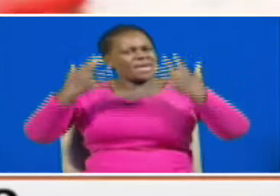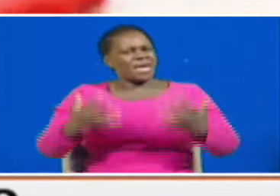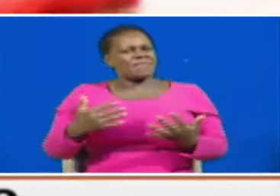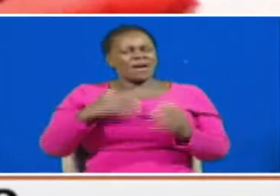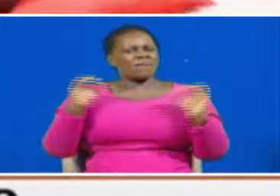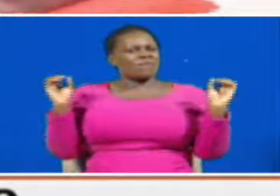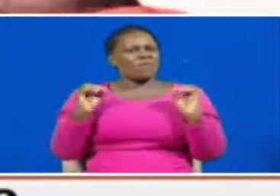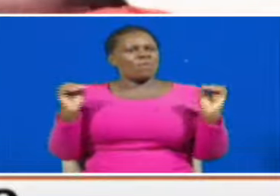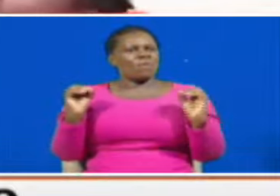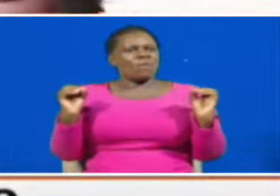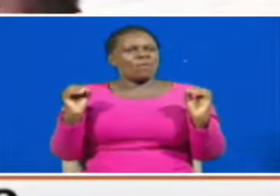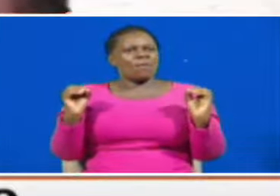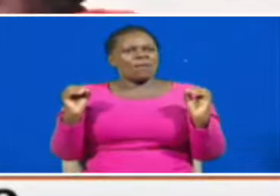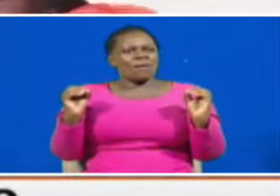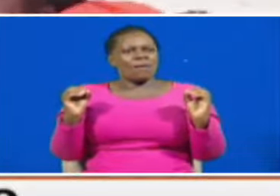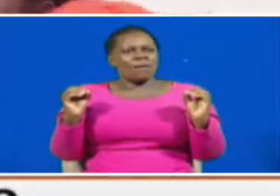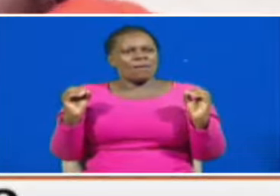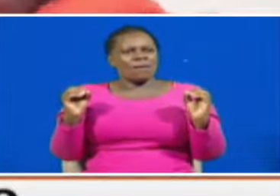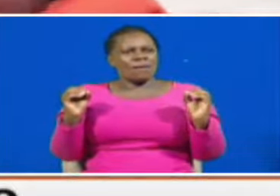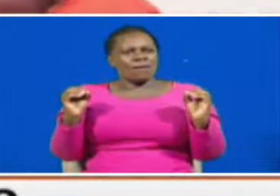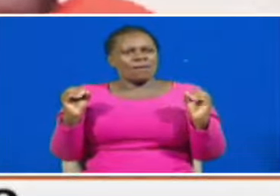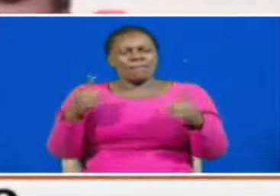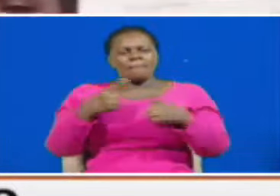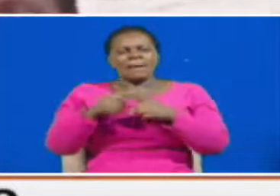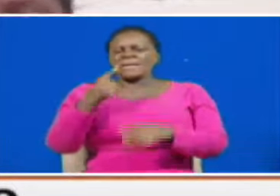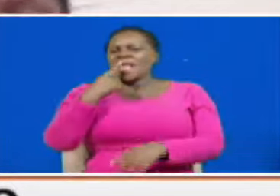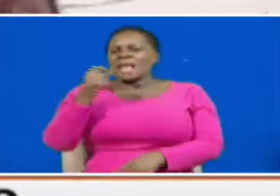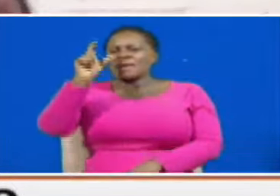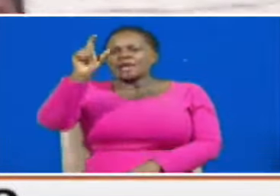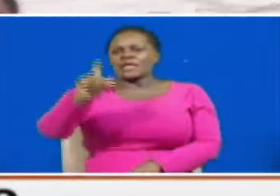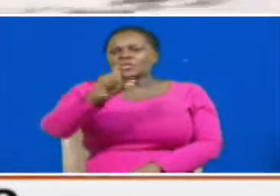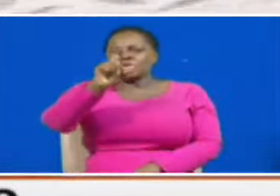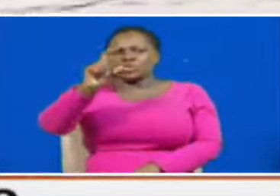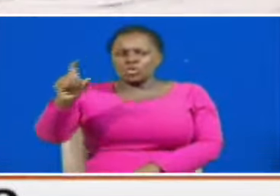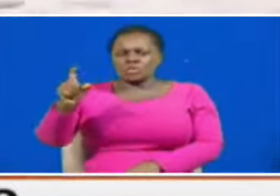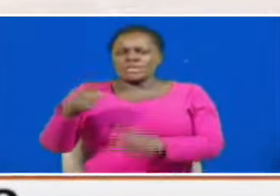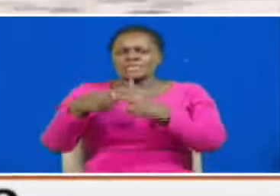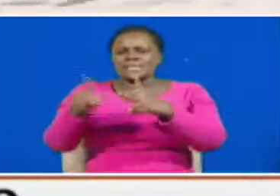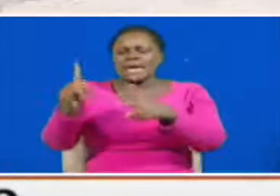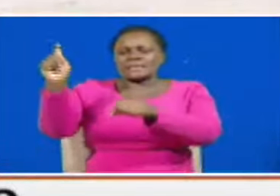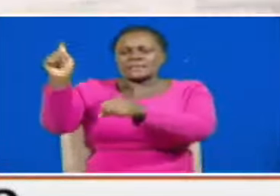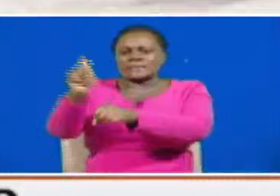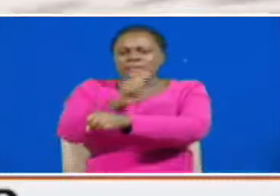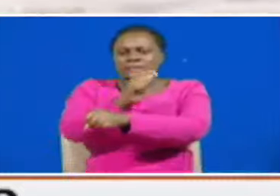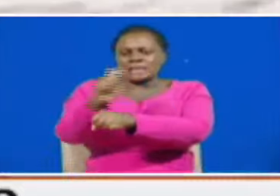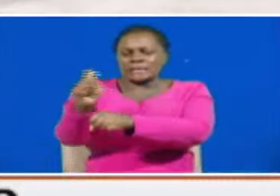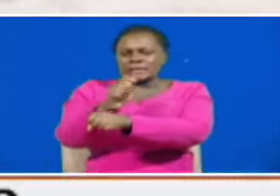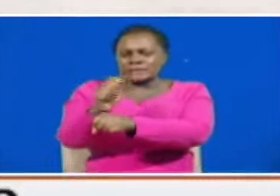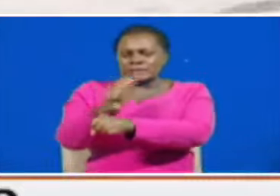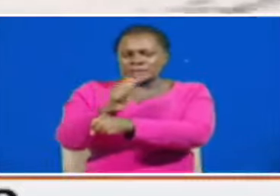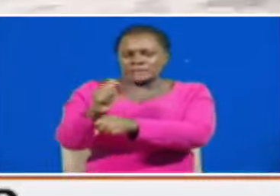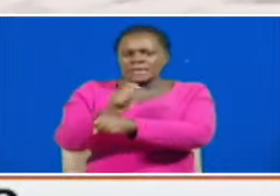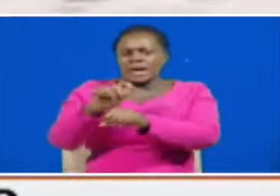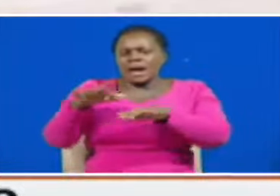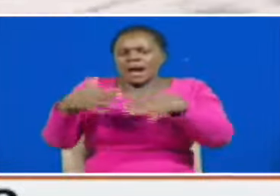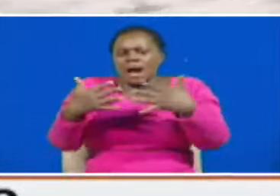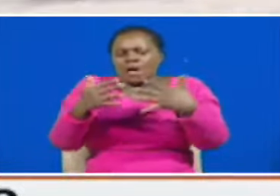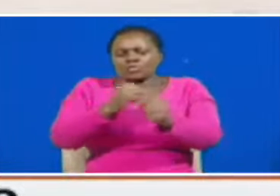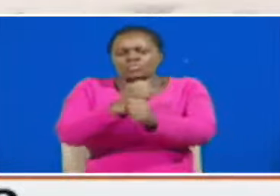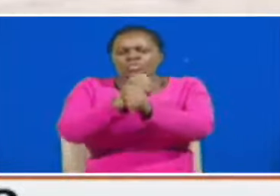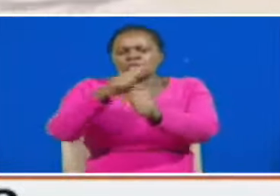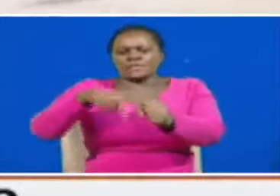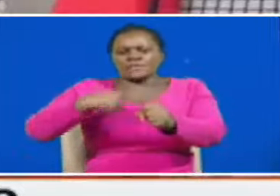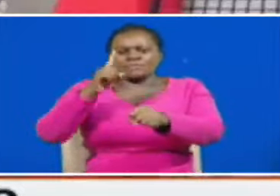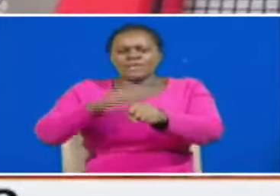kubwa, na watabiri wa hali ya anga, shirika la Msalaba Mwekundu limeanzisha michakato ya uhamasisho wa mbinu za kujikinga